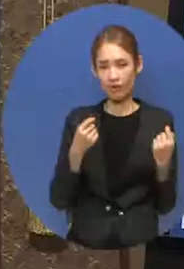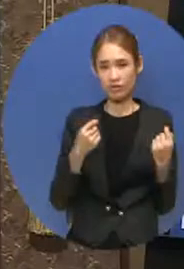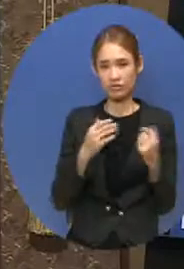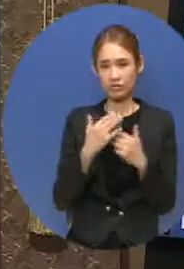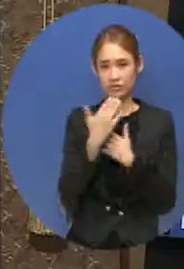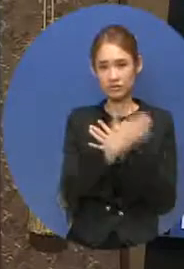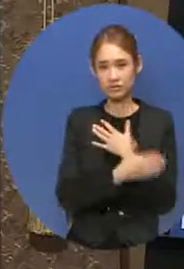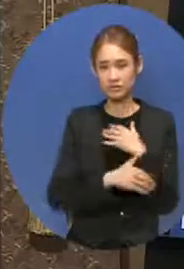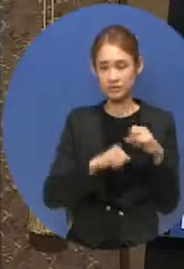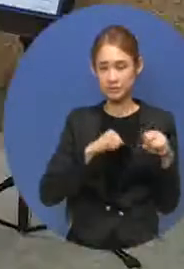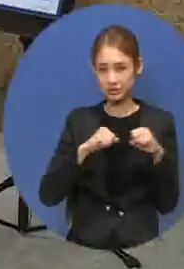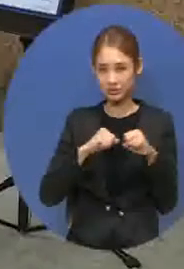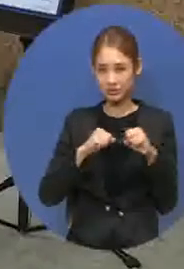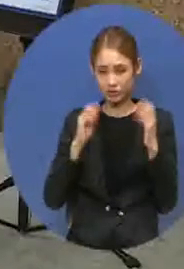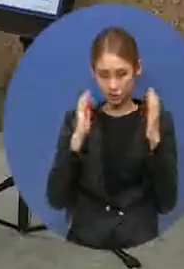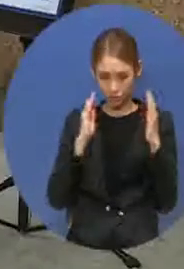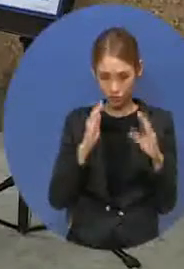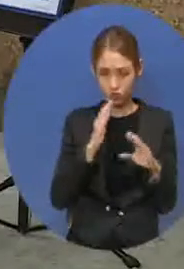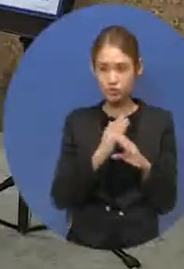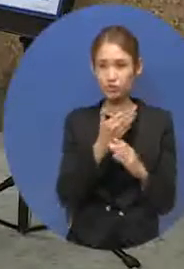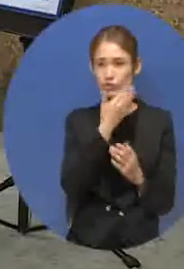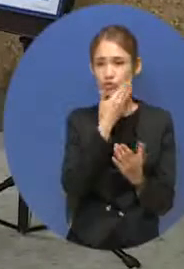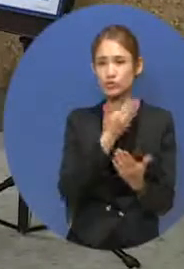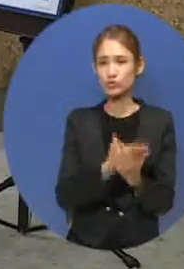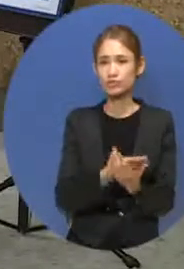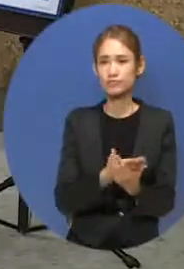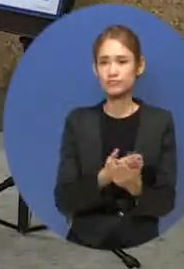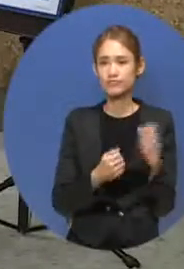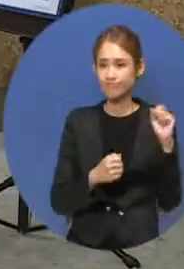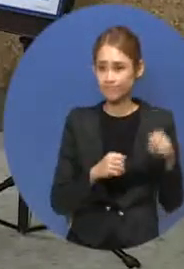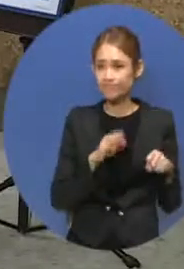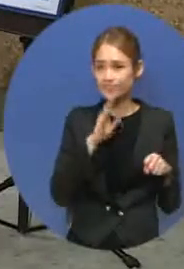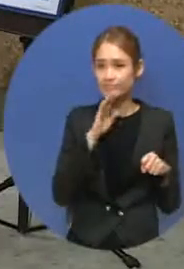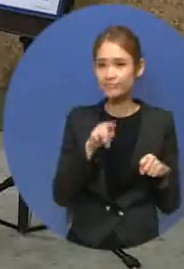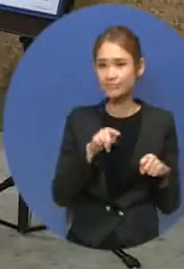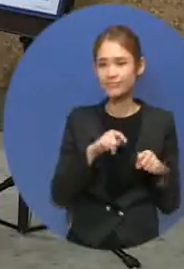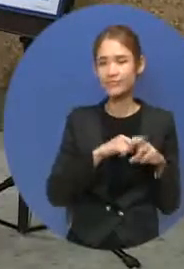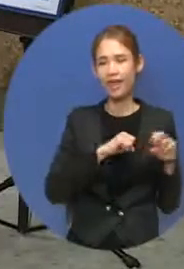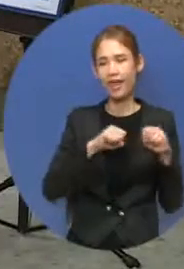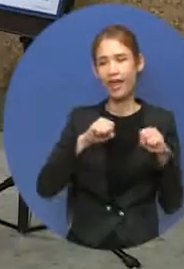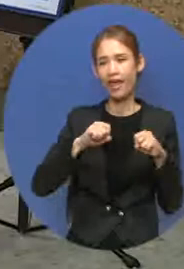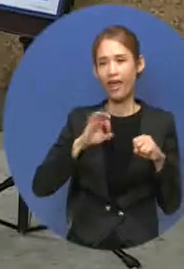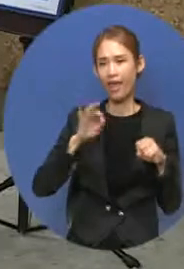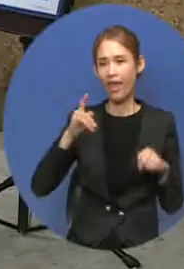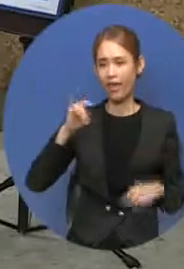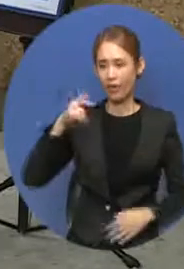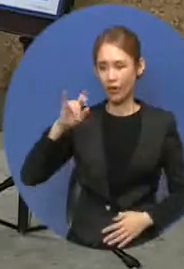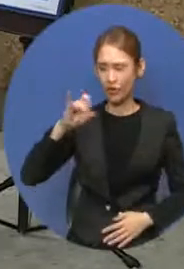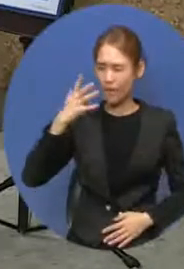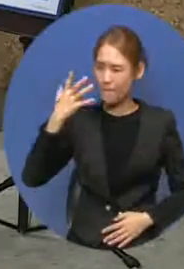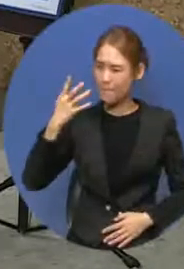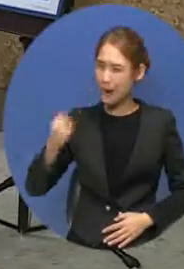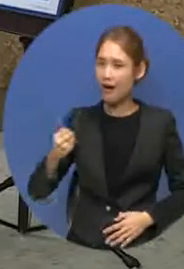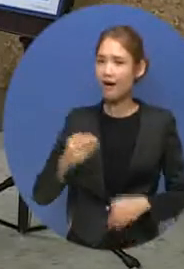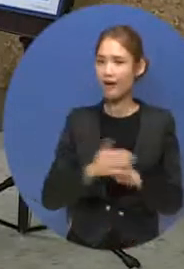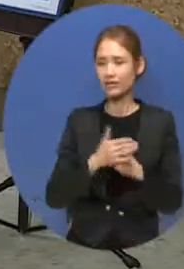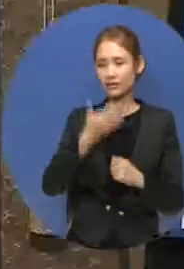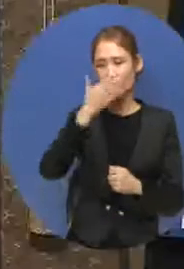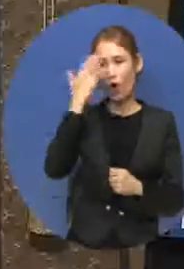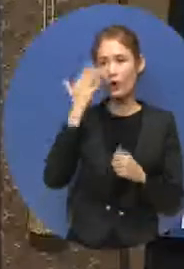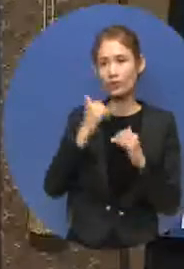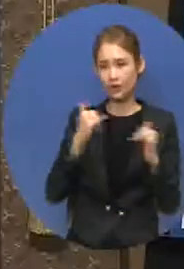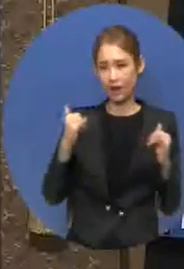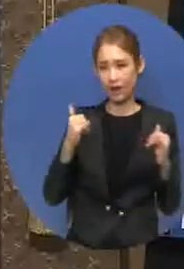좀 신체적인 게좀 중점적으로 되겠네요. 그렇습니다. 이분들은 에너지가 워낙 넘치시는 젊은이시잖아요.